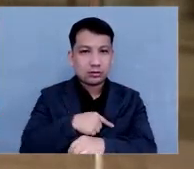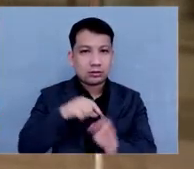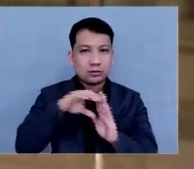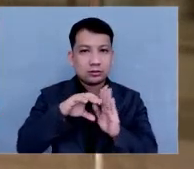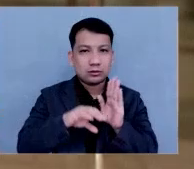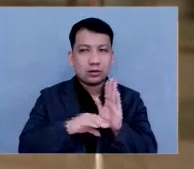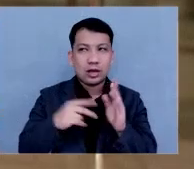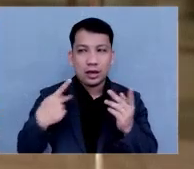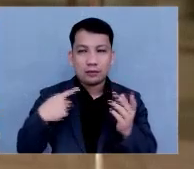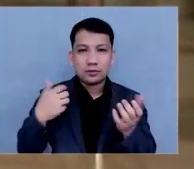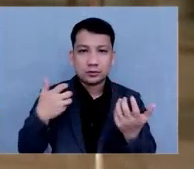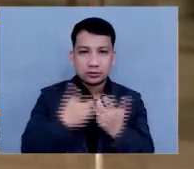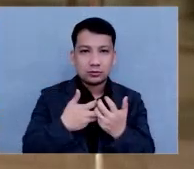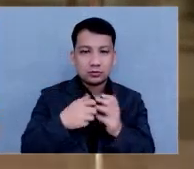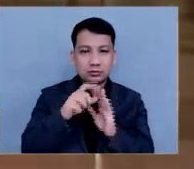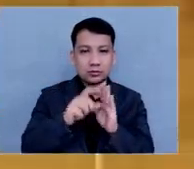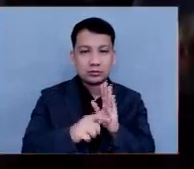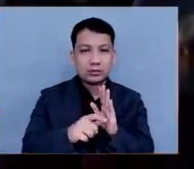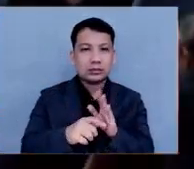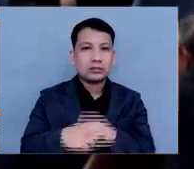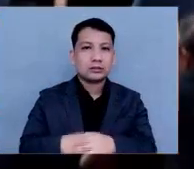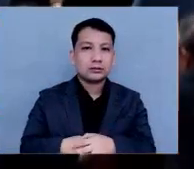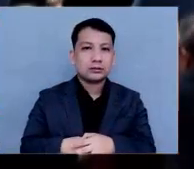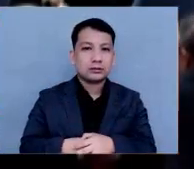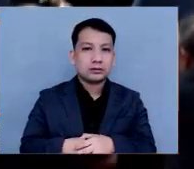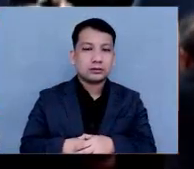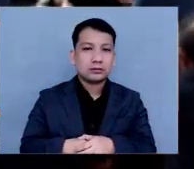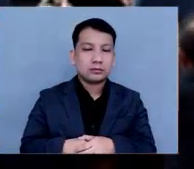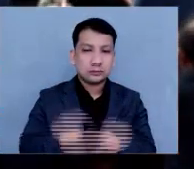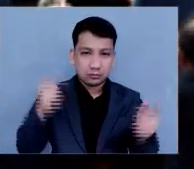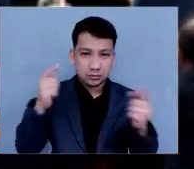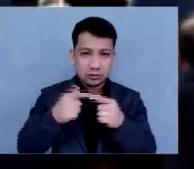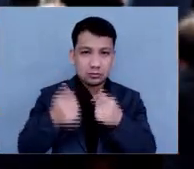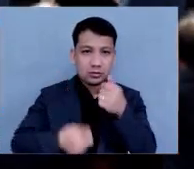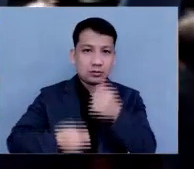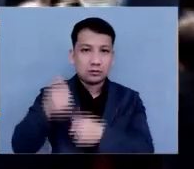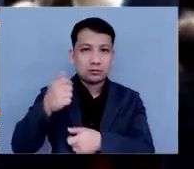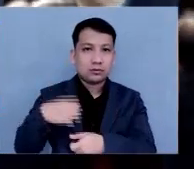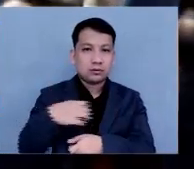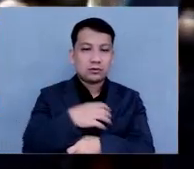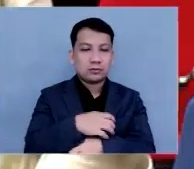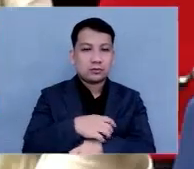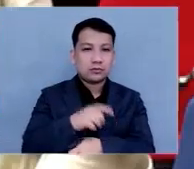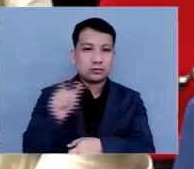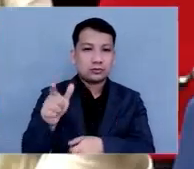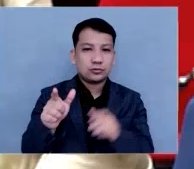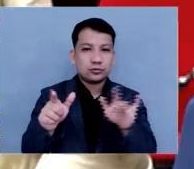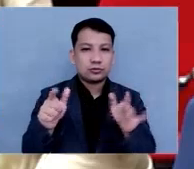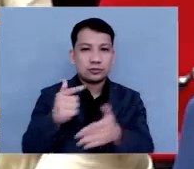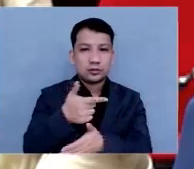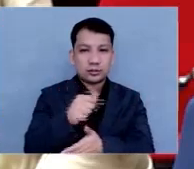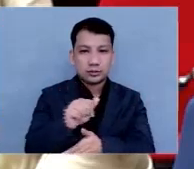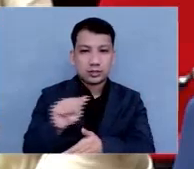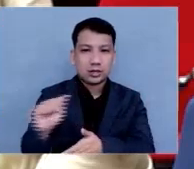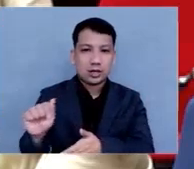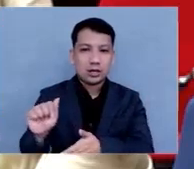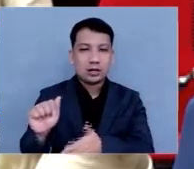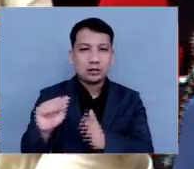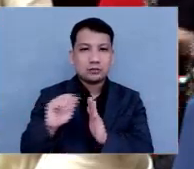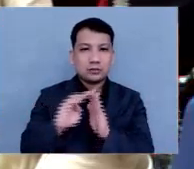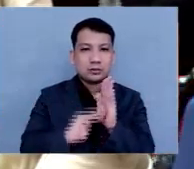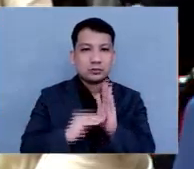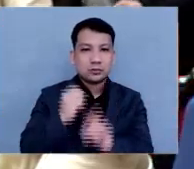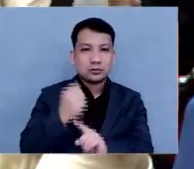o naayon sa Saligang Batas target namang maipasa ng camara ang 2025 general appropriations bill sa September